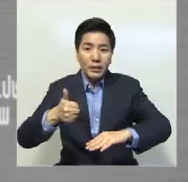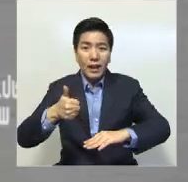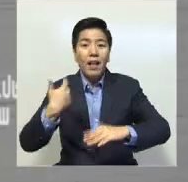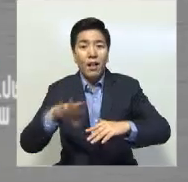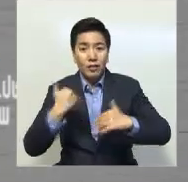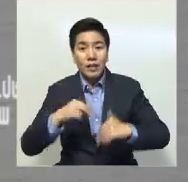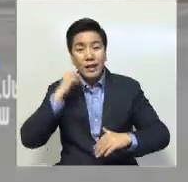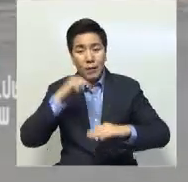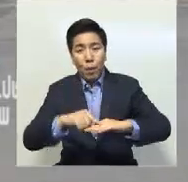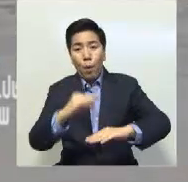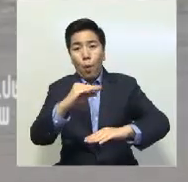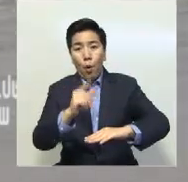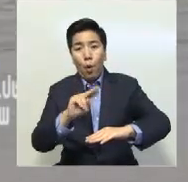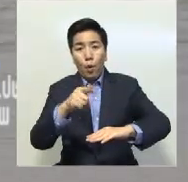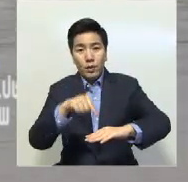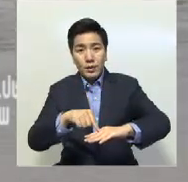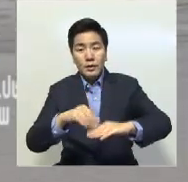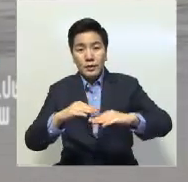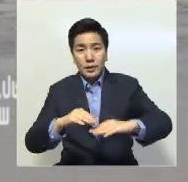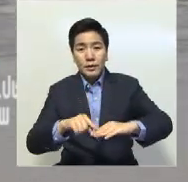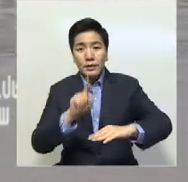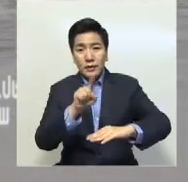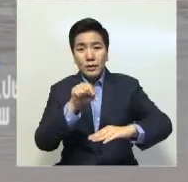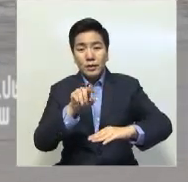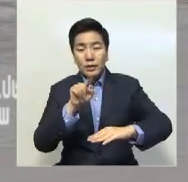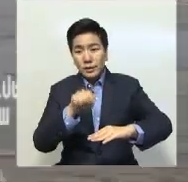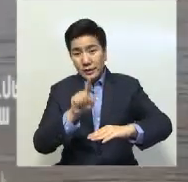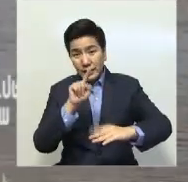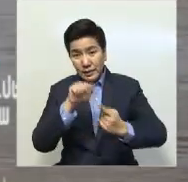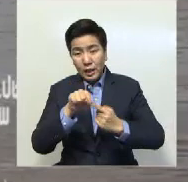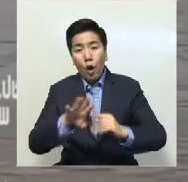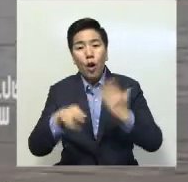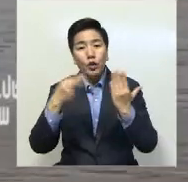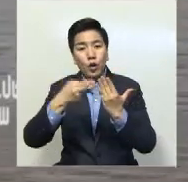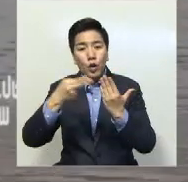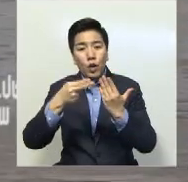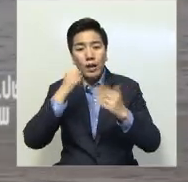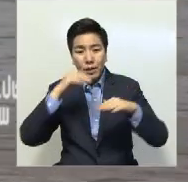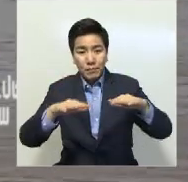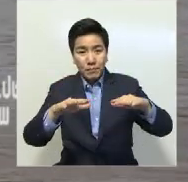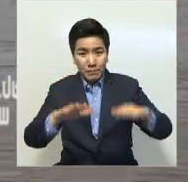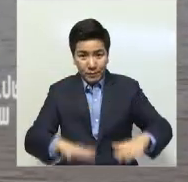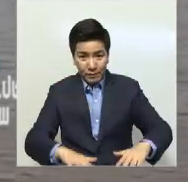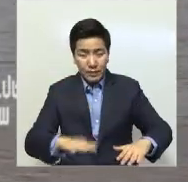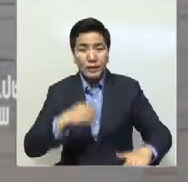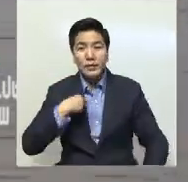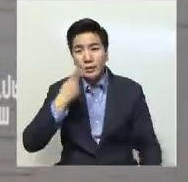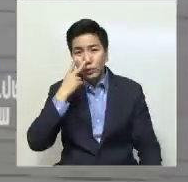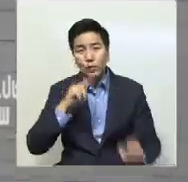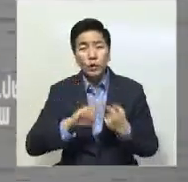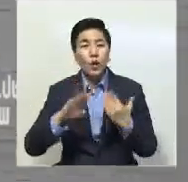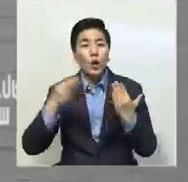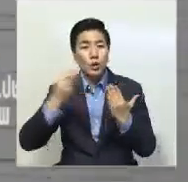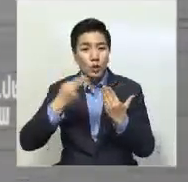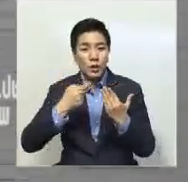ระดับน้ำในแม่น้ำโขงที่ไหลผ่าน1จุดที่ทีมข่าวเราลงไปก็คือที่จังหวัดหนองคายส่วนอุทกวิทยาหนองคายเนี่ยซึ่งอยู่